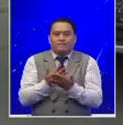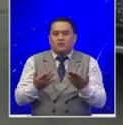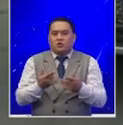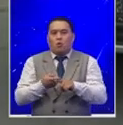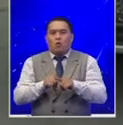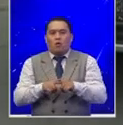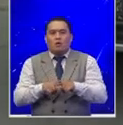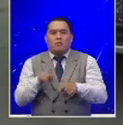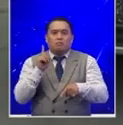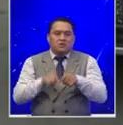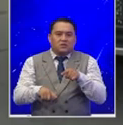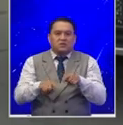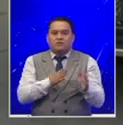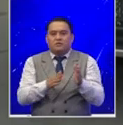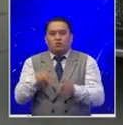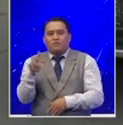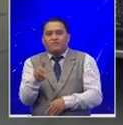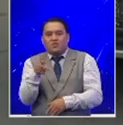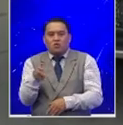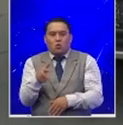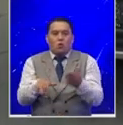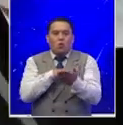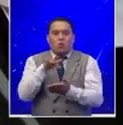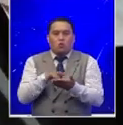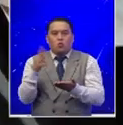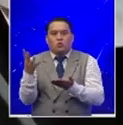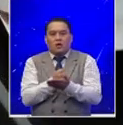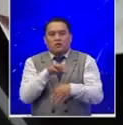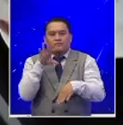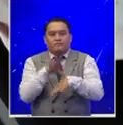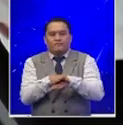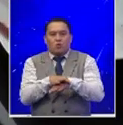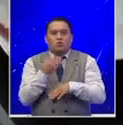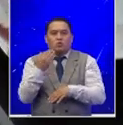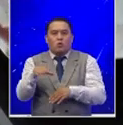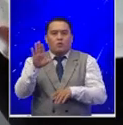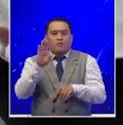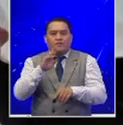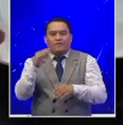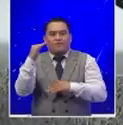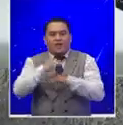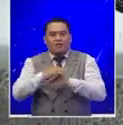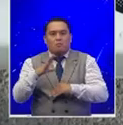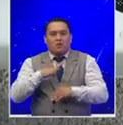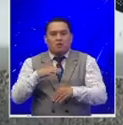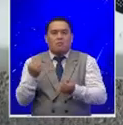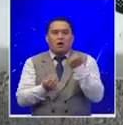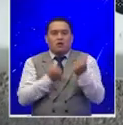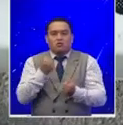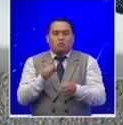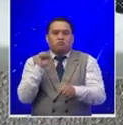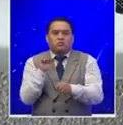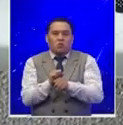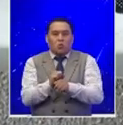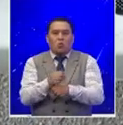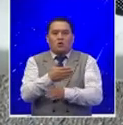Оперативным путем, а также посредством систем видеонаблюдения города удалось выйти на след подозреваемых. Минувшим вечером их машина была блокирована